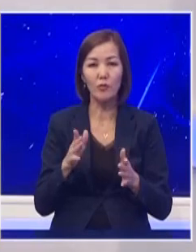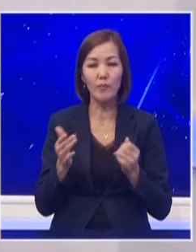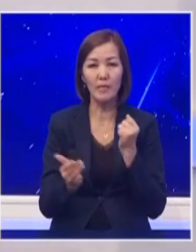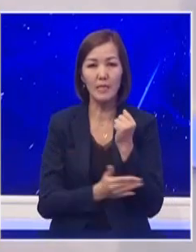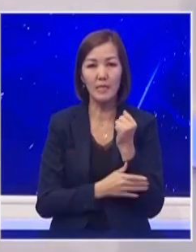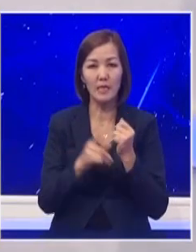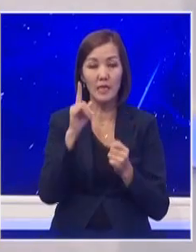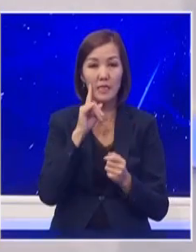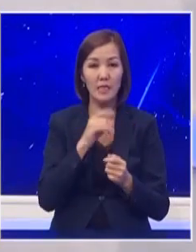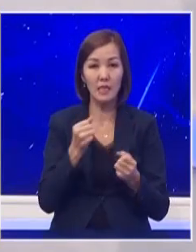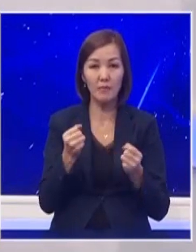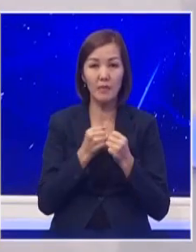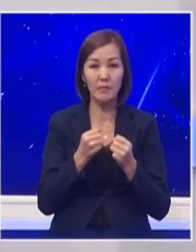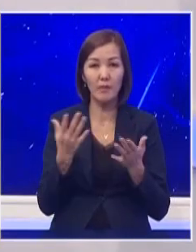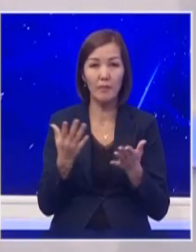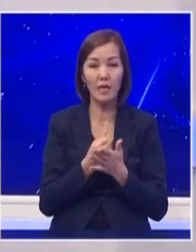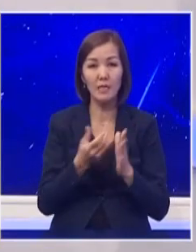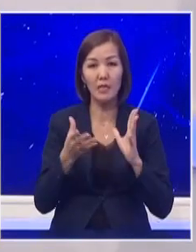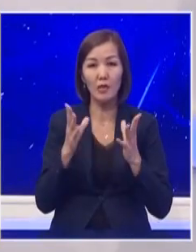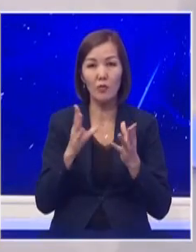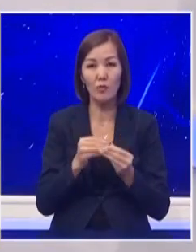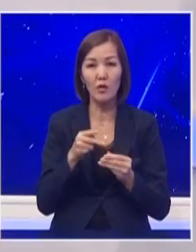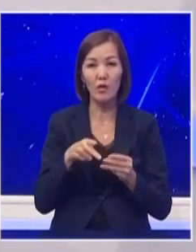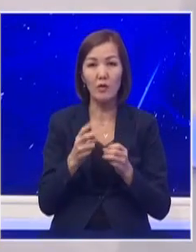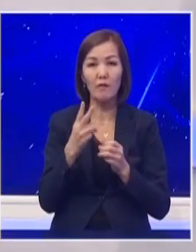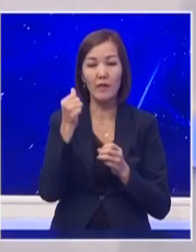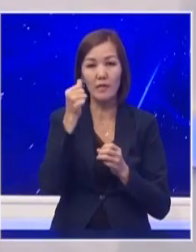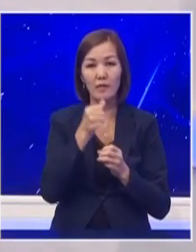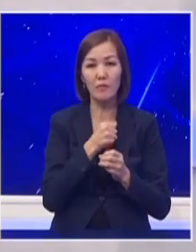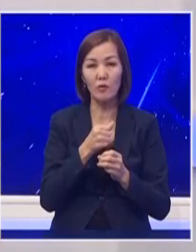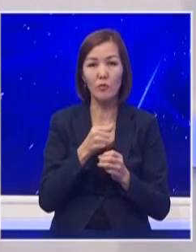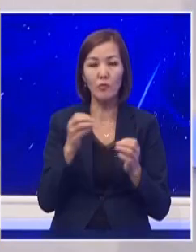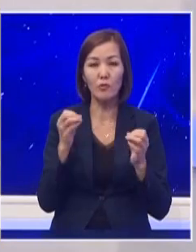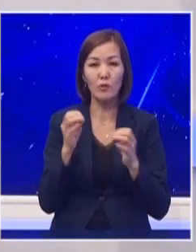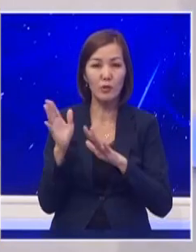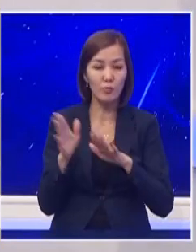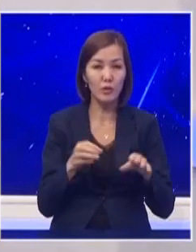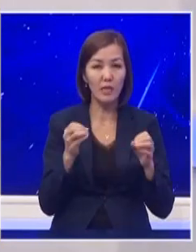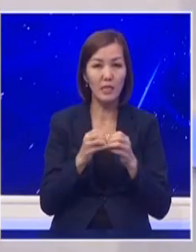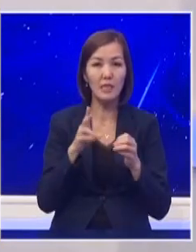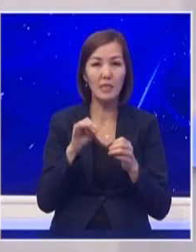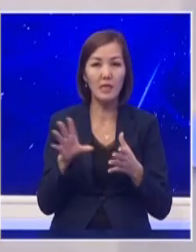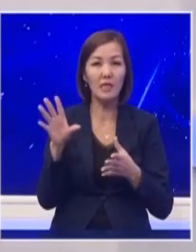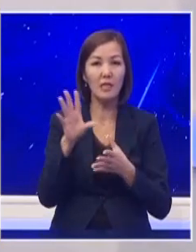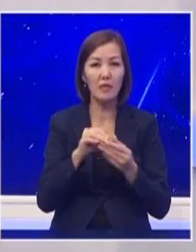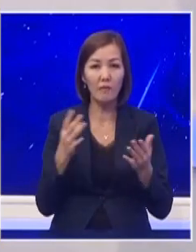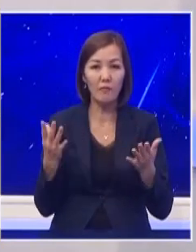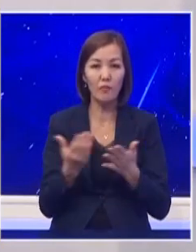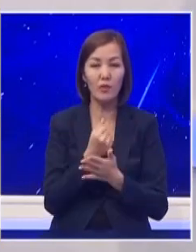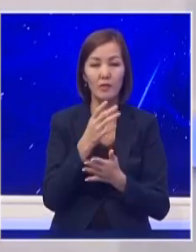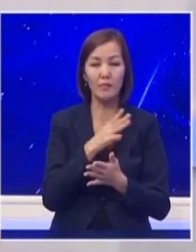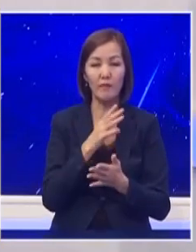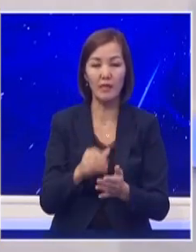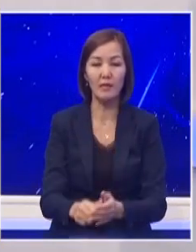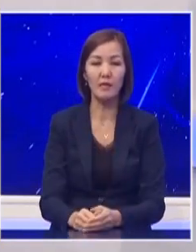что в последний раз Казахстанские спортсмены показали такой результат в 2012 году и вот спустя 10 лет Триумф